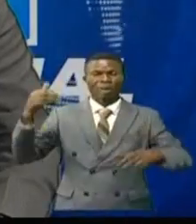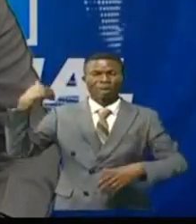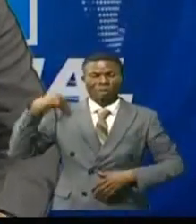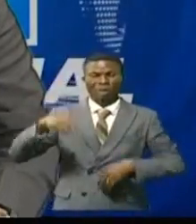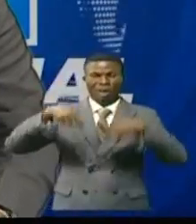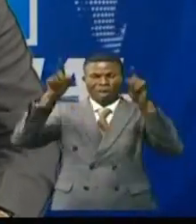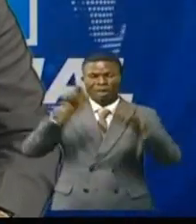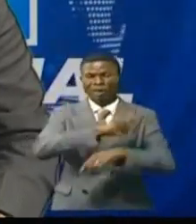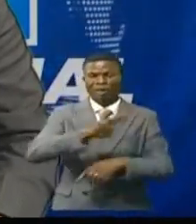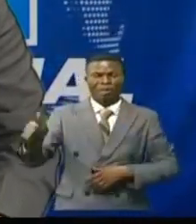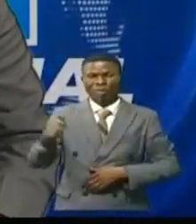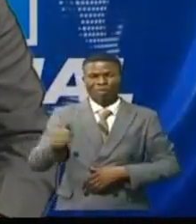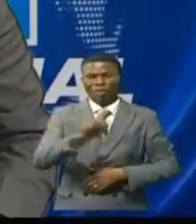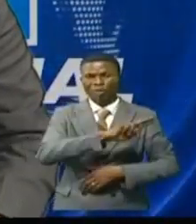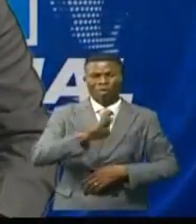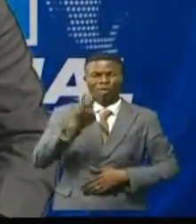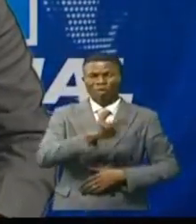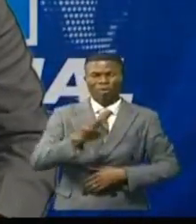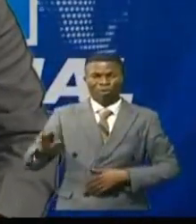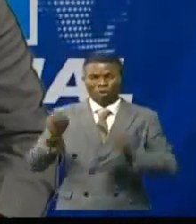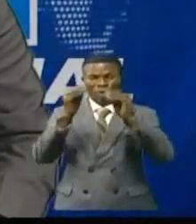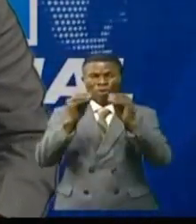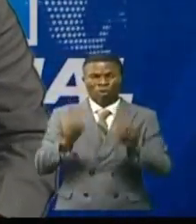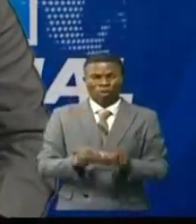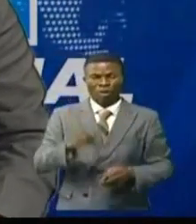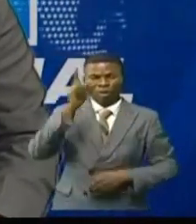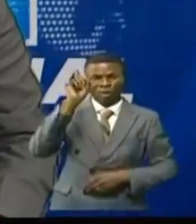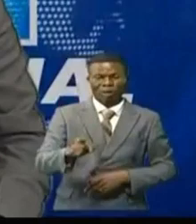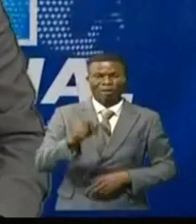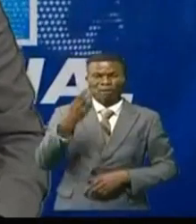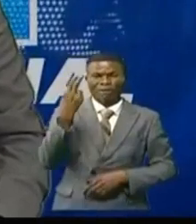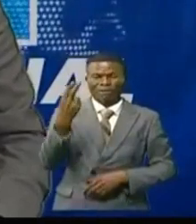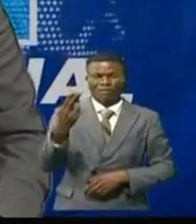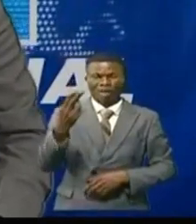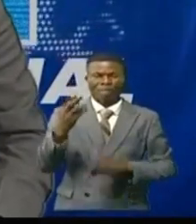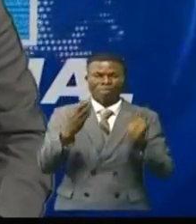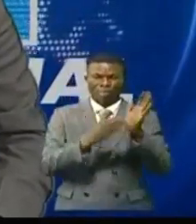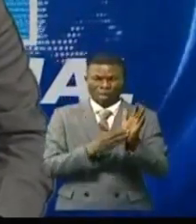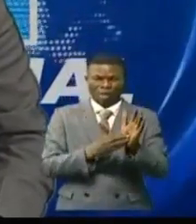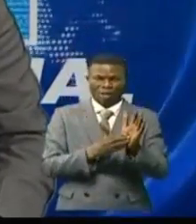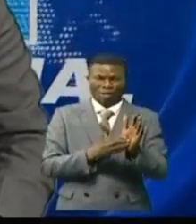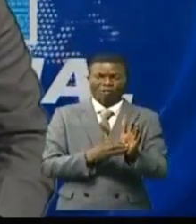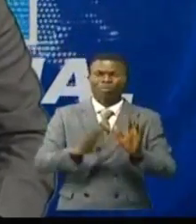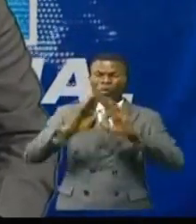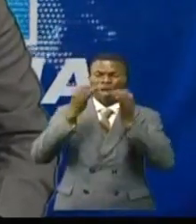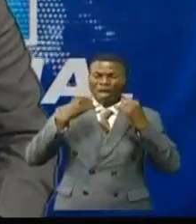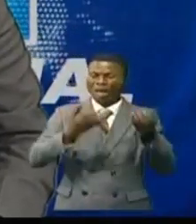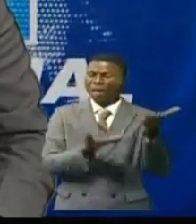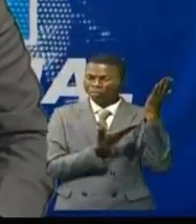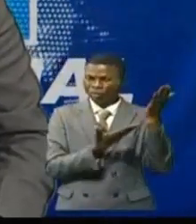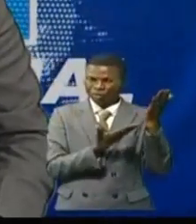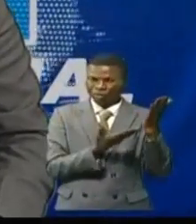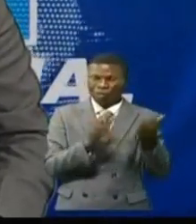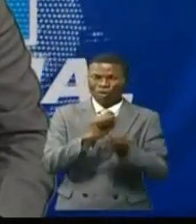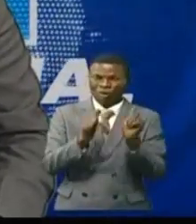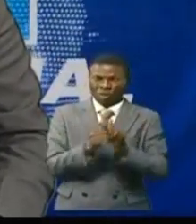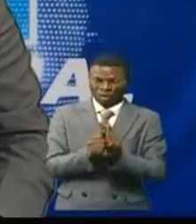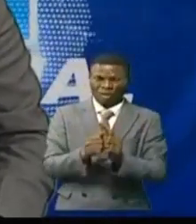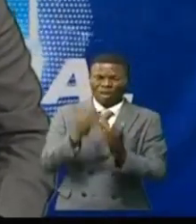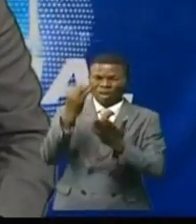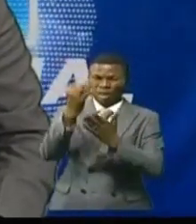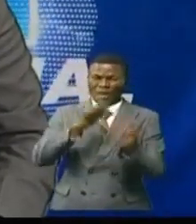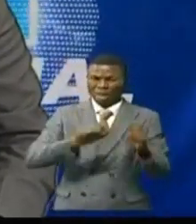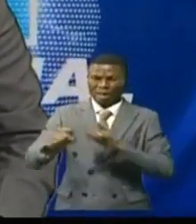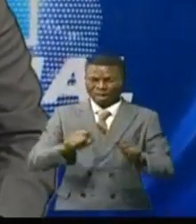édition 2021-2022. Ils sont au total 129. Toute information utile liée à l'organisation de ce test